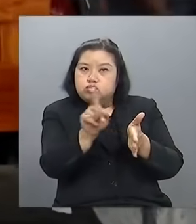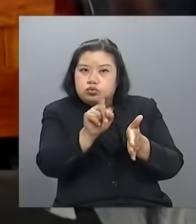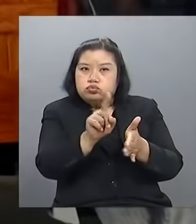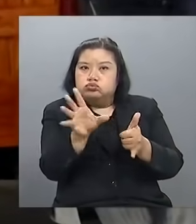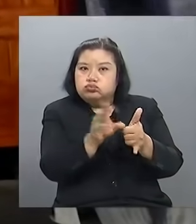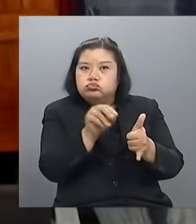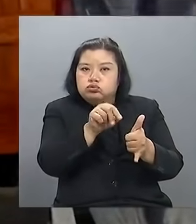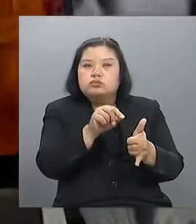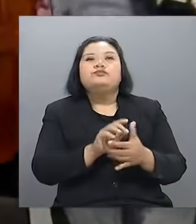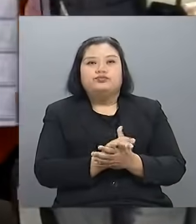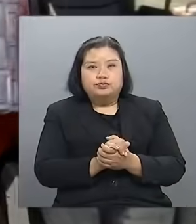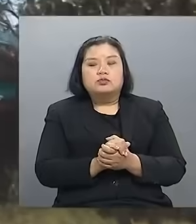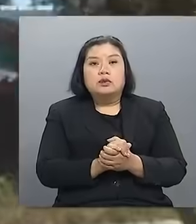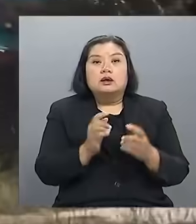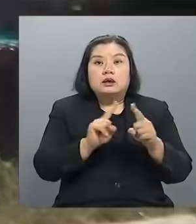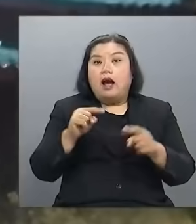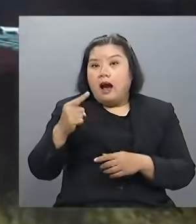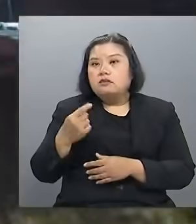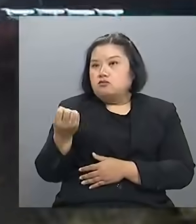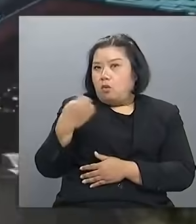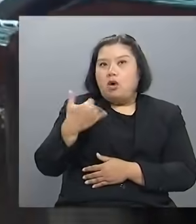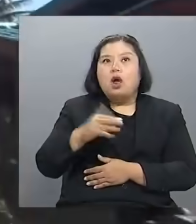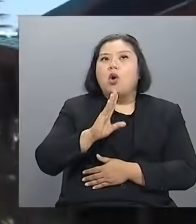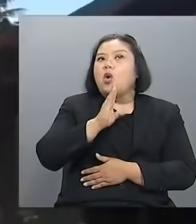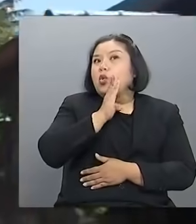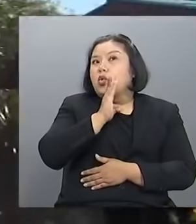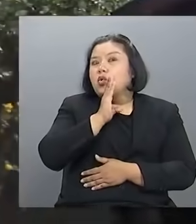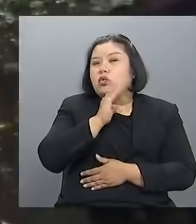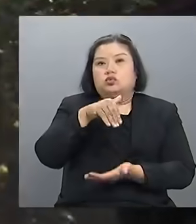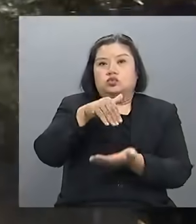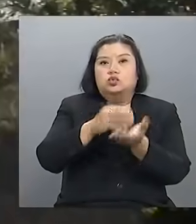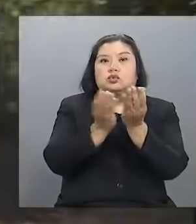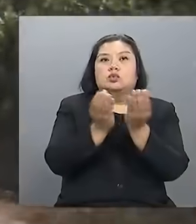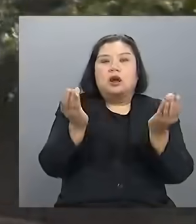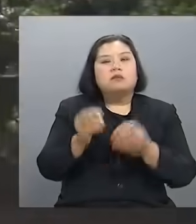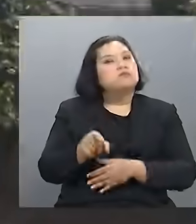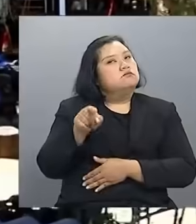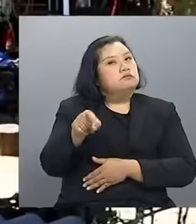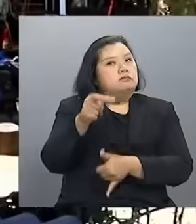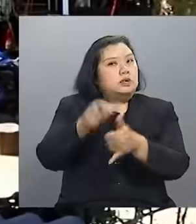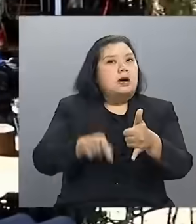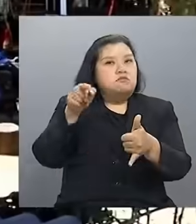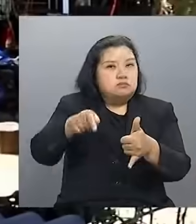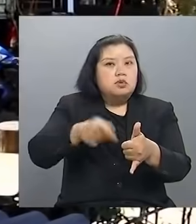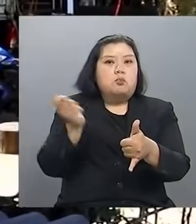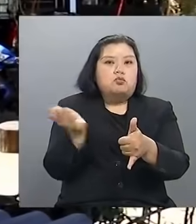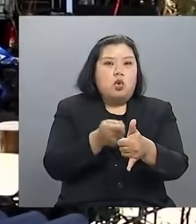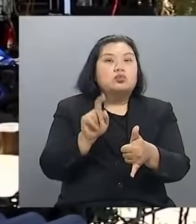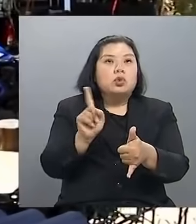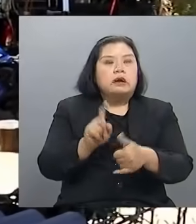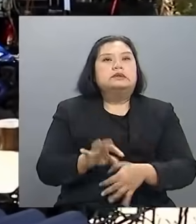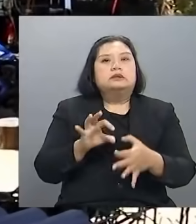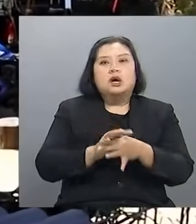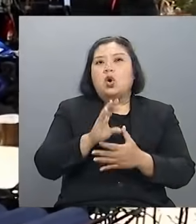ส่วนใครที่ให้ข้อมูลนั้นเป็นเท็จนะคะก็จะให้ศูนย์ดำรงธรรมเนี่ยกล่าวโทษเอาผิดจนถึงที่สุดเลยนะคะเพราะว่าถือเป็นการปกปิดข้อ